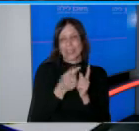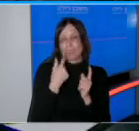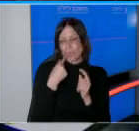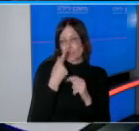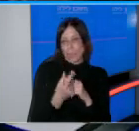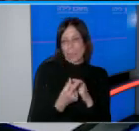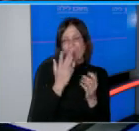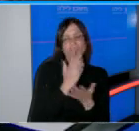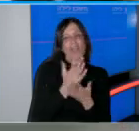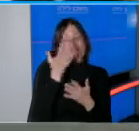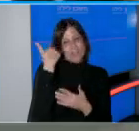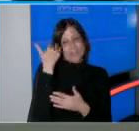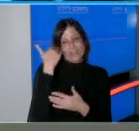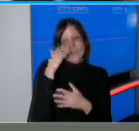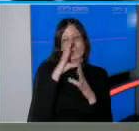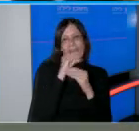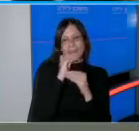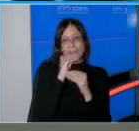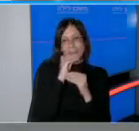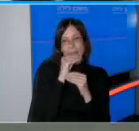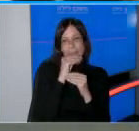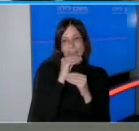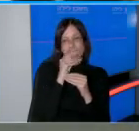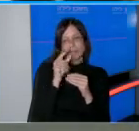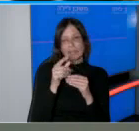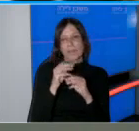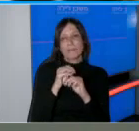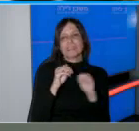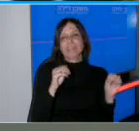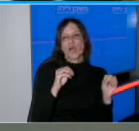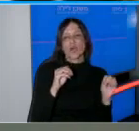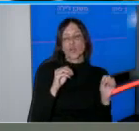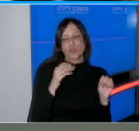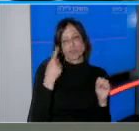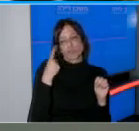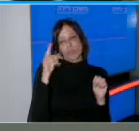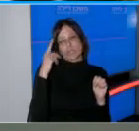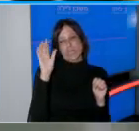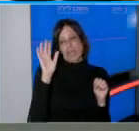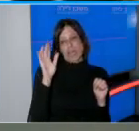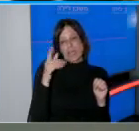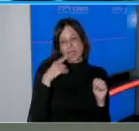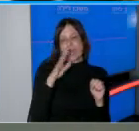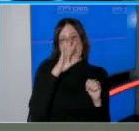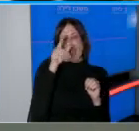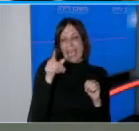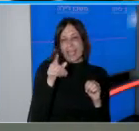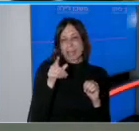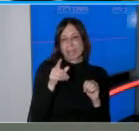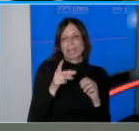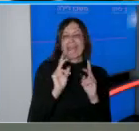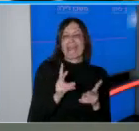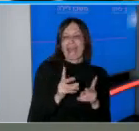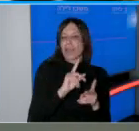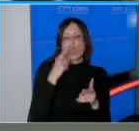נאמר ככה, כבר מזמן מדברים על זה, את המזרחיות הומצאה. נכון. פה, נכון? לגמרי. שהעיראקים לא ידעו שהם